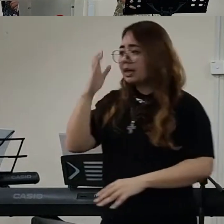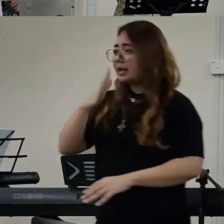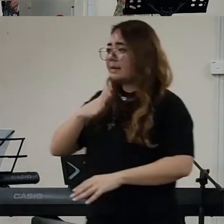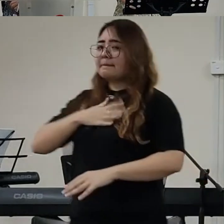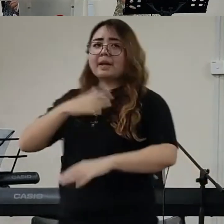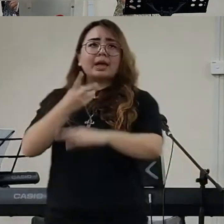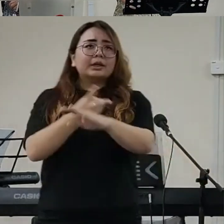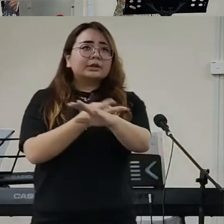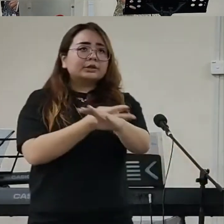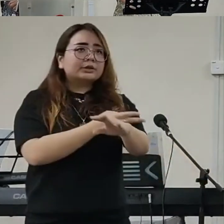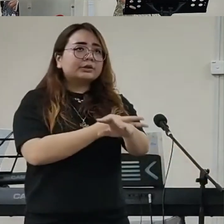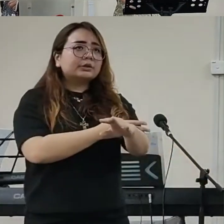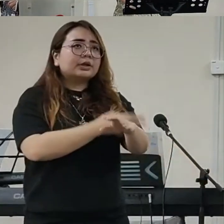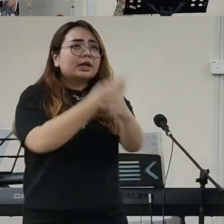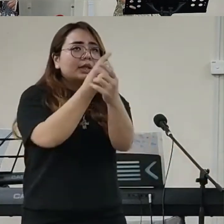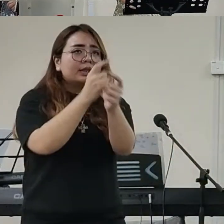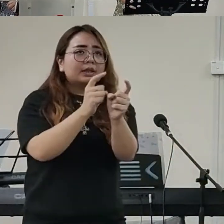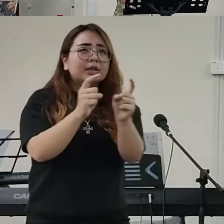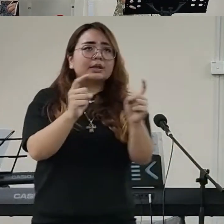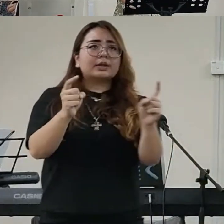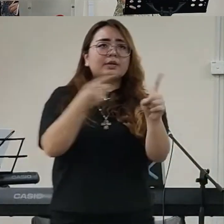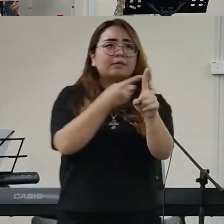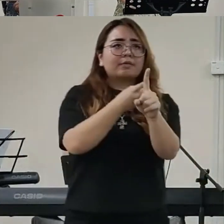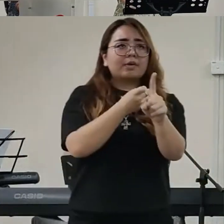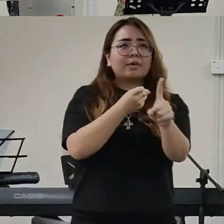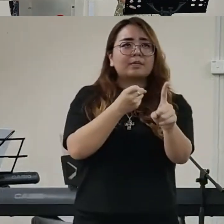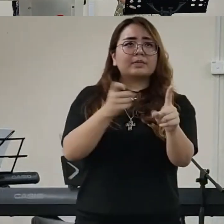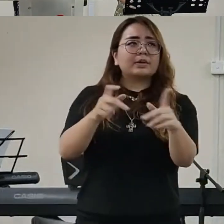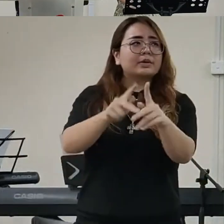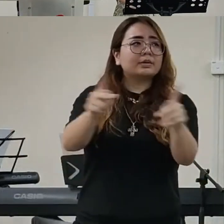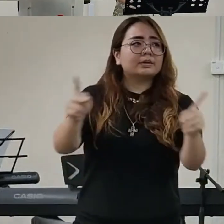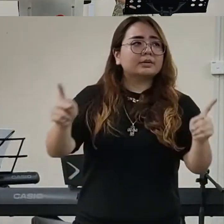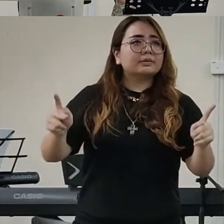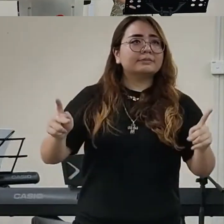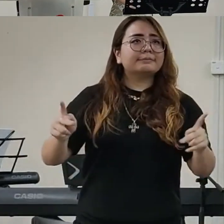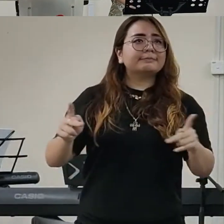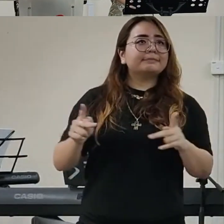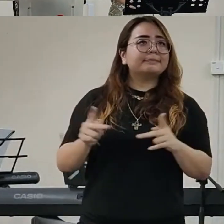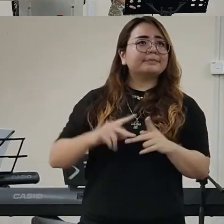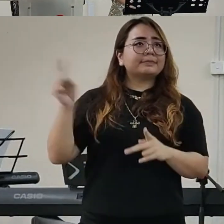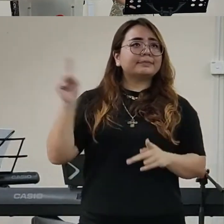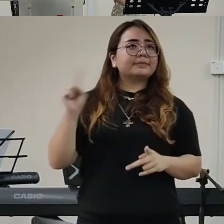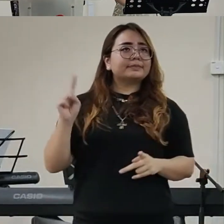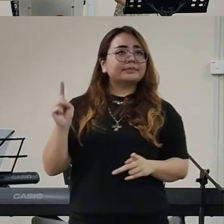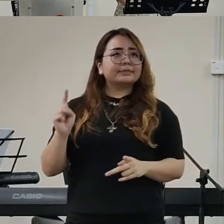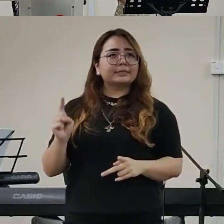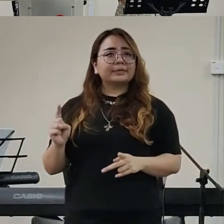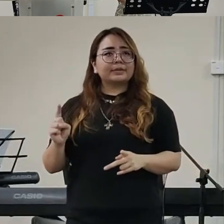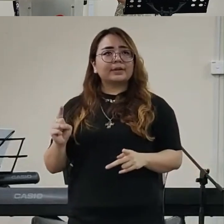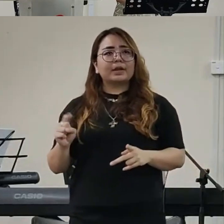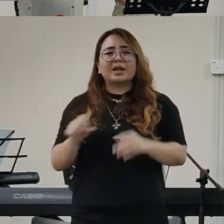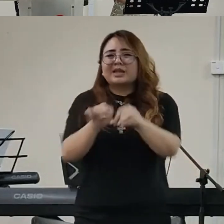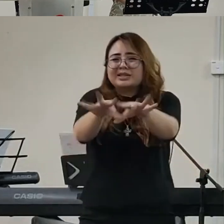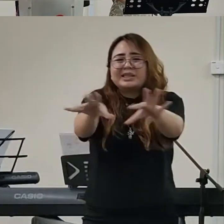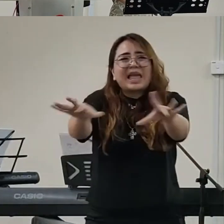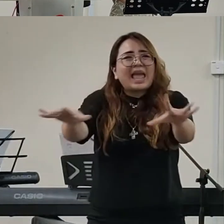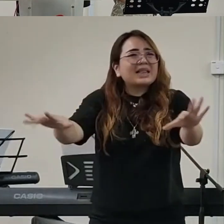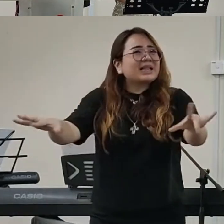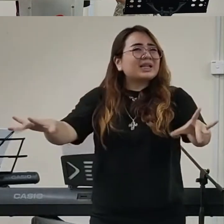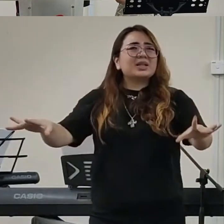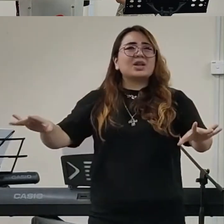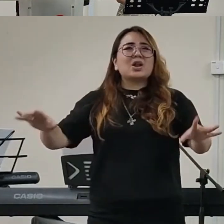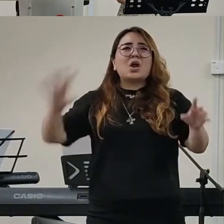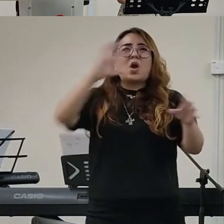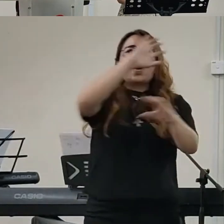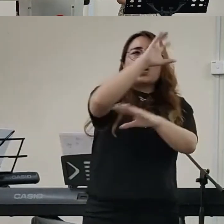were scattered on a cloudy and dark day. 第十二节，牧人在他的羊群四散的时候，怎样